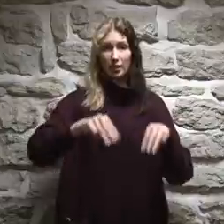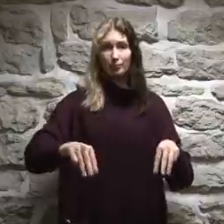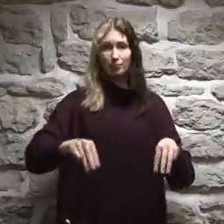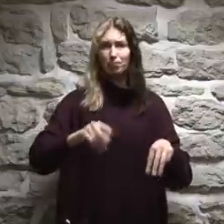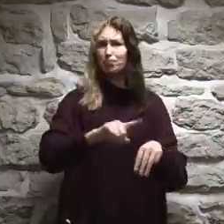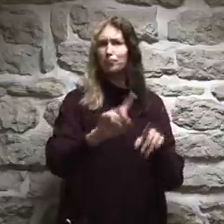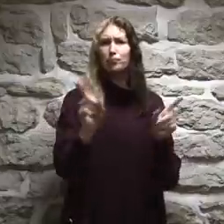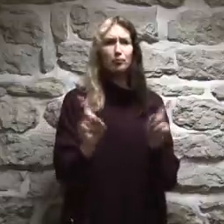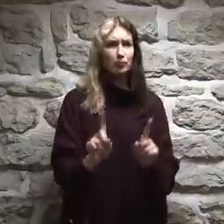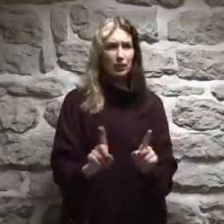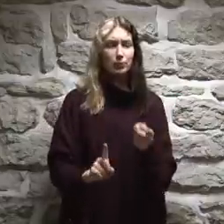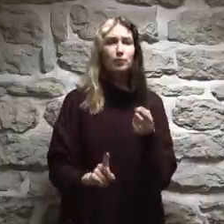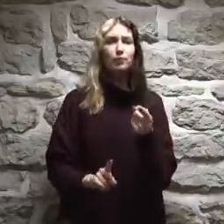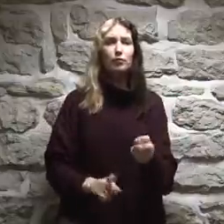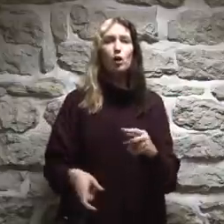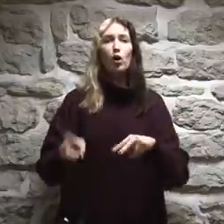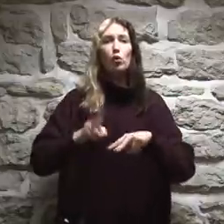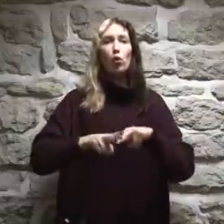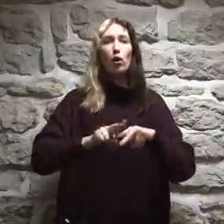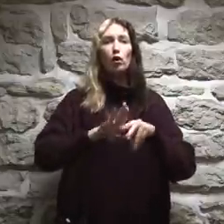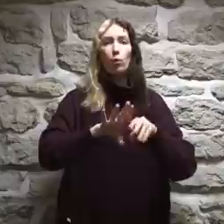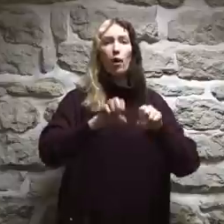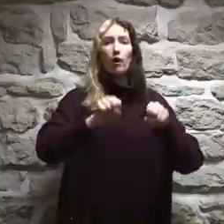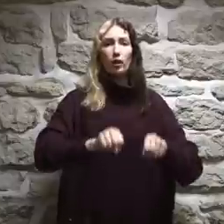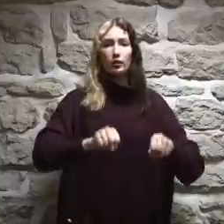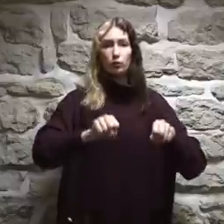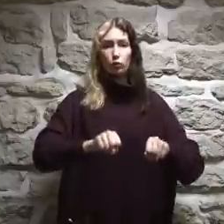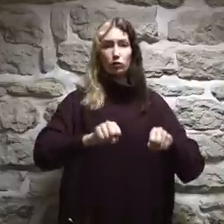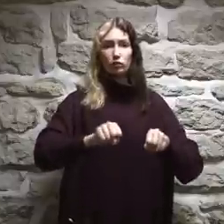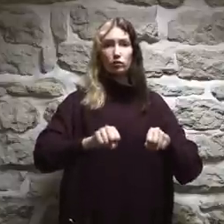meede, mida siis kohalikud omavalitsused